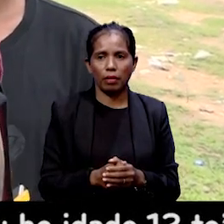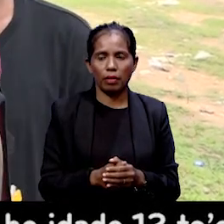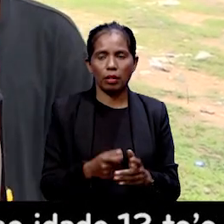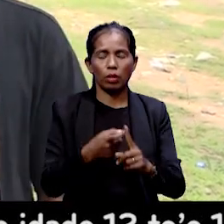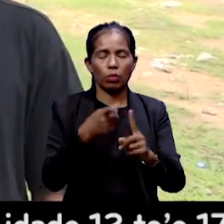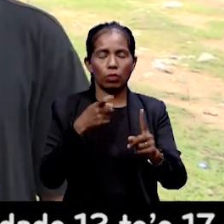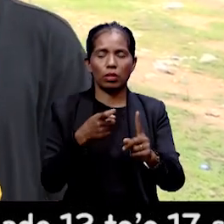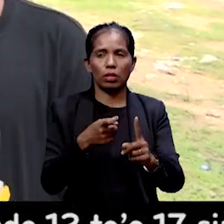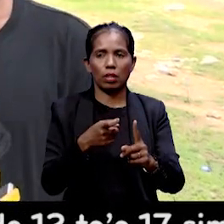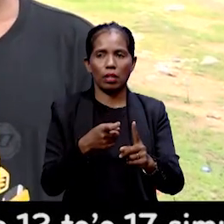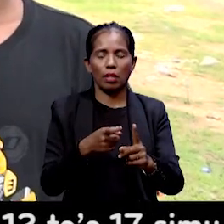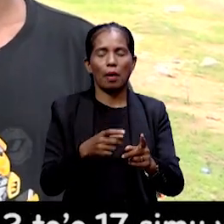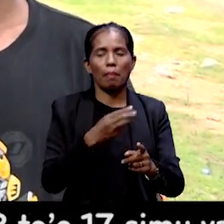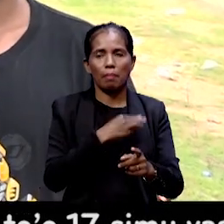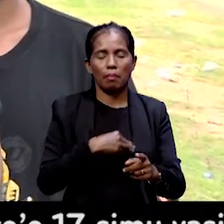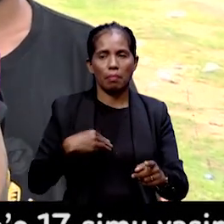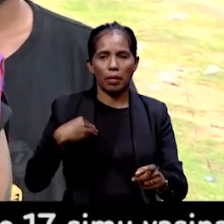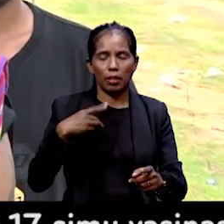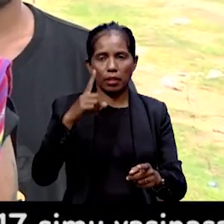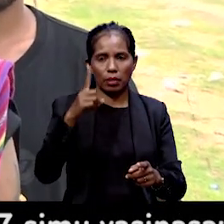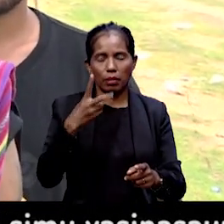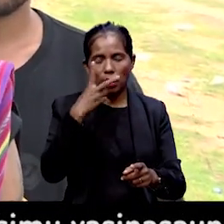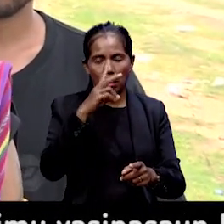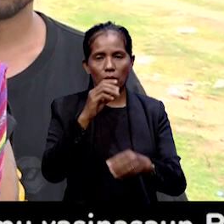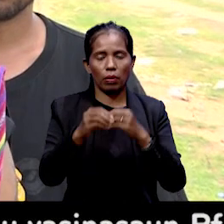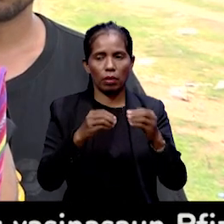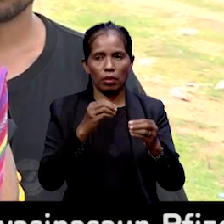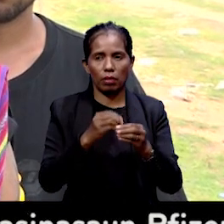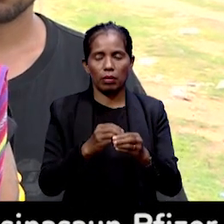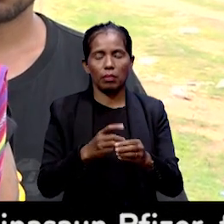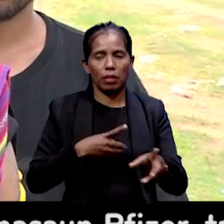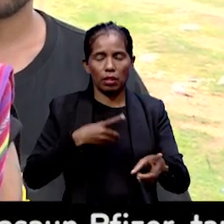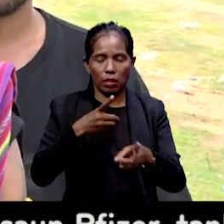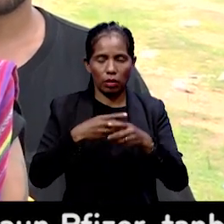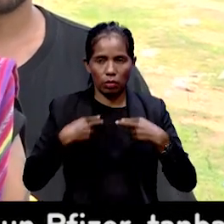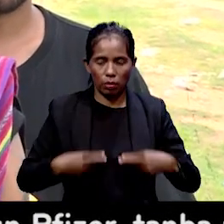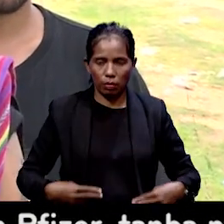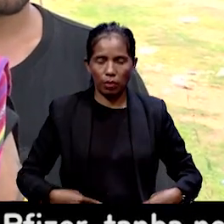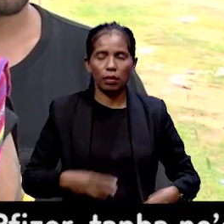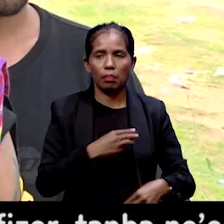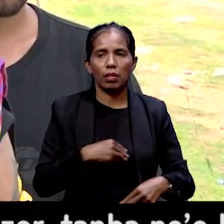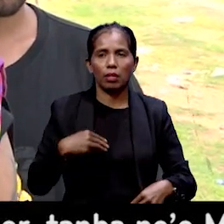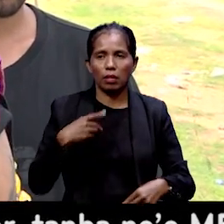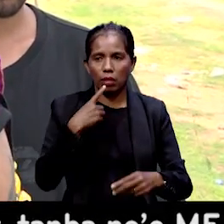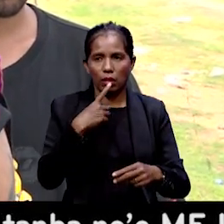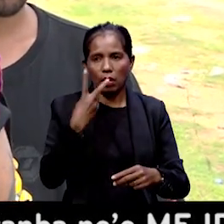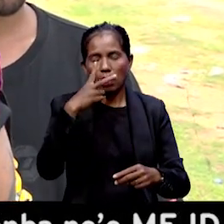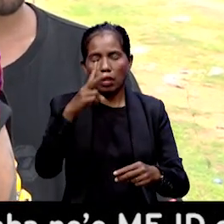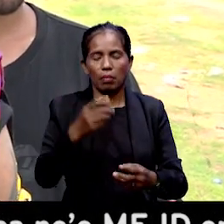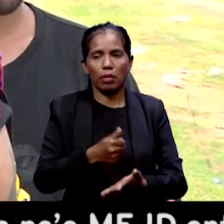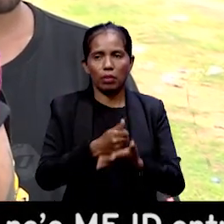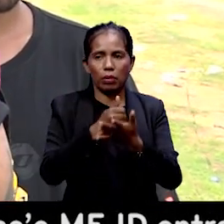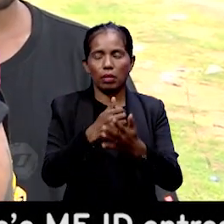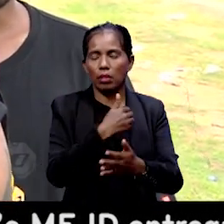si madreida makar kona ba departamentu derechos humanos antau madre ni departamentu na luta barai sira nebe maksira